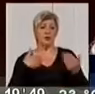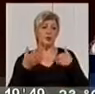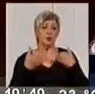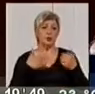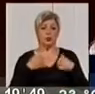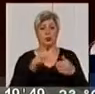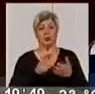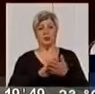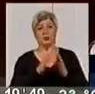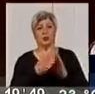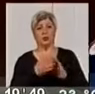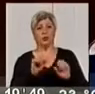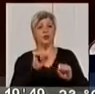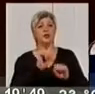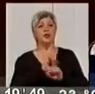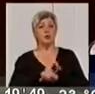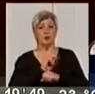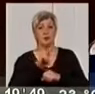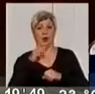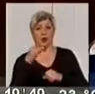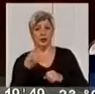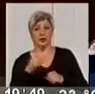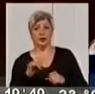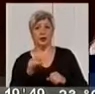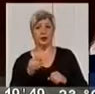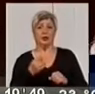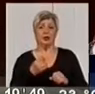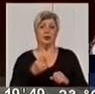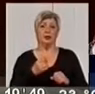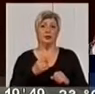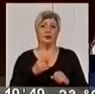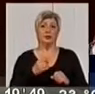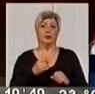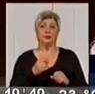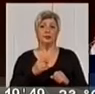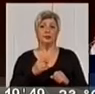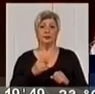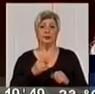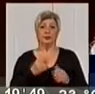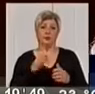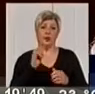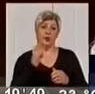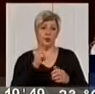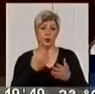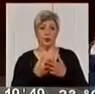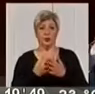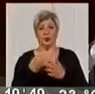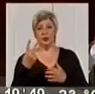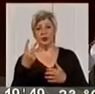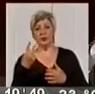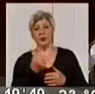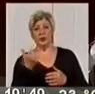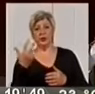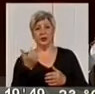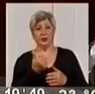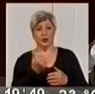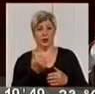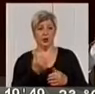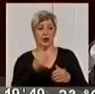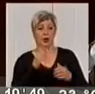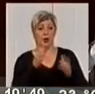і це на сьогодні є певним, дитина, скажімо, 2-3 неділі в пришкільному, а там, можливо, і на море